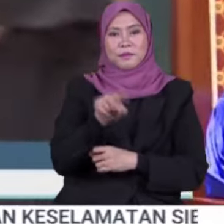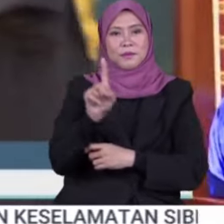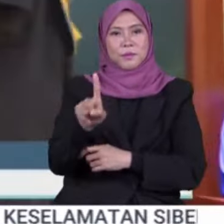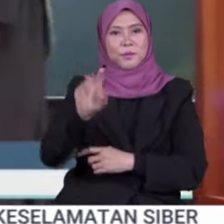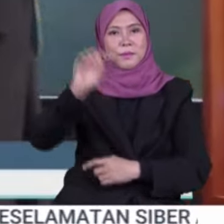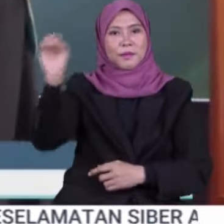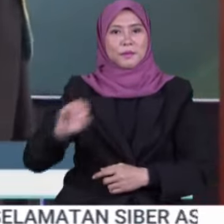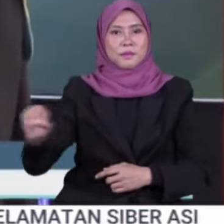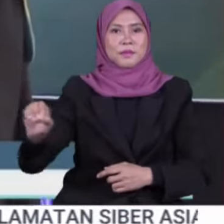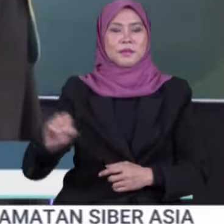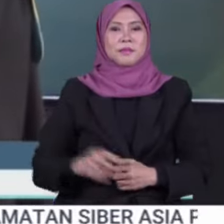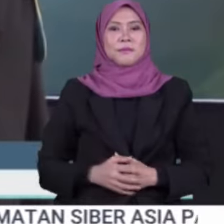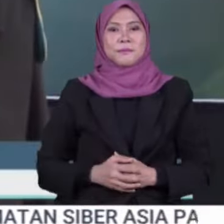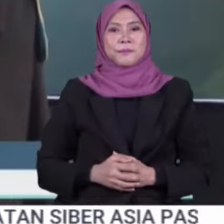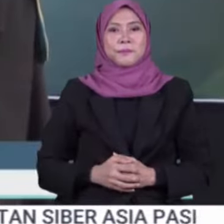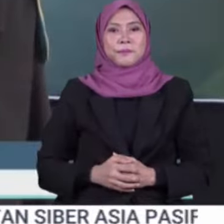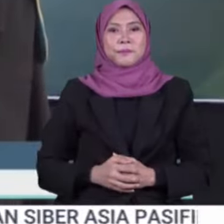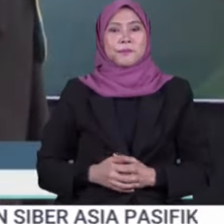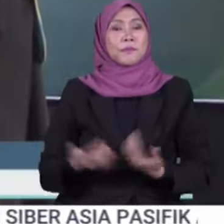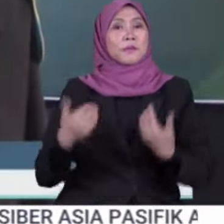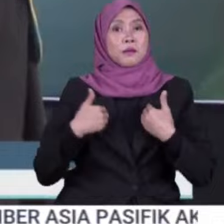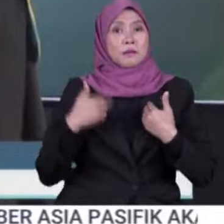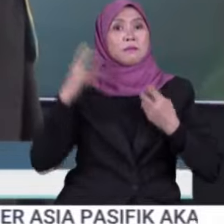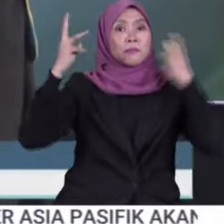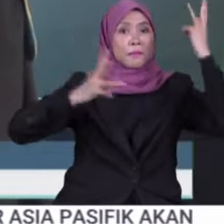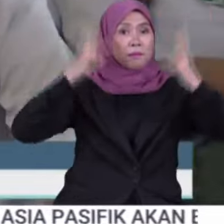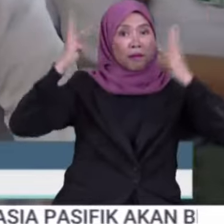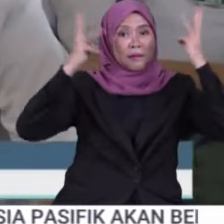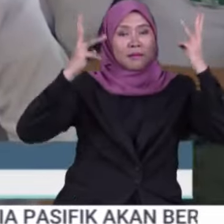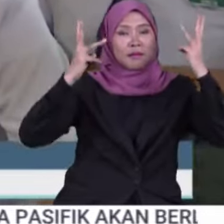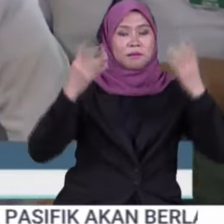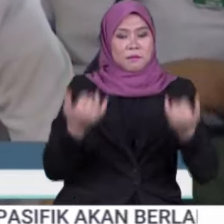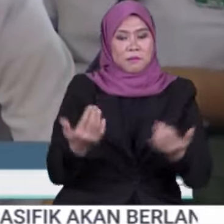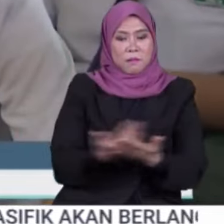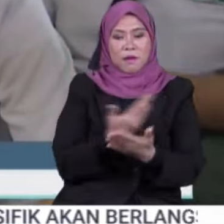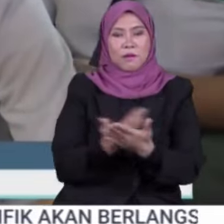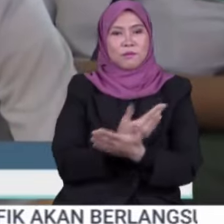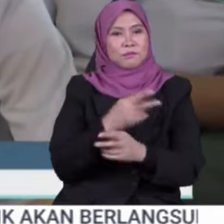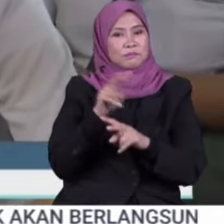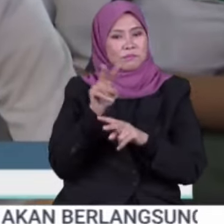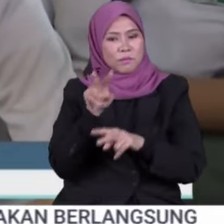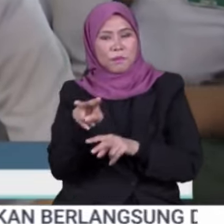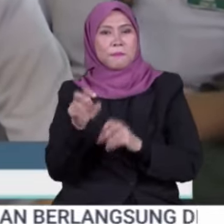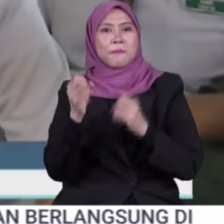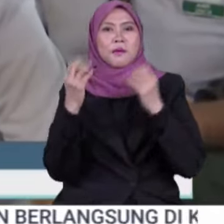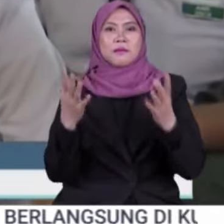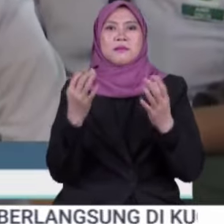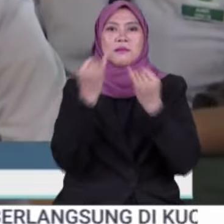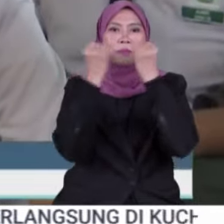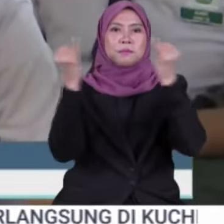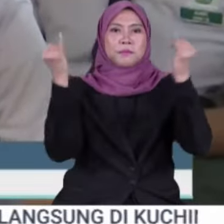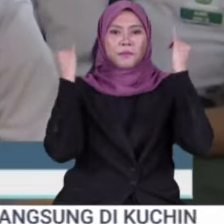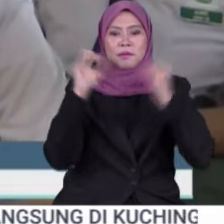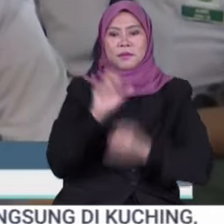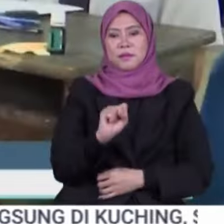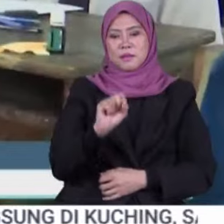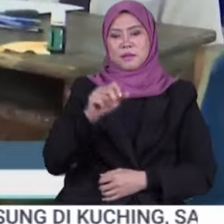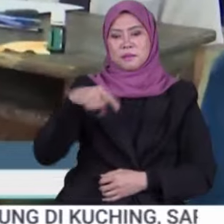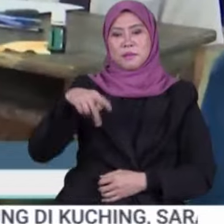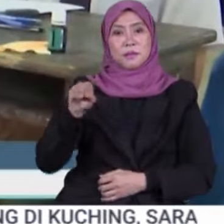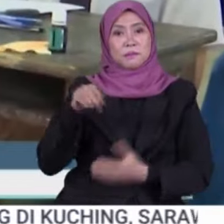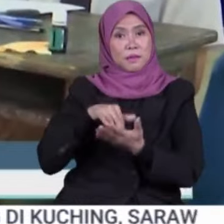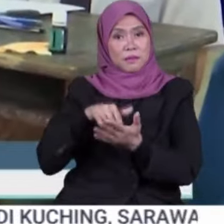8.1%. Tambahnya terdapat juga kebimbangan dengan tren baharu yang menyaksikan ramai lepasan sijil pelajaran Malaysia